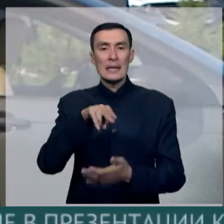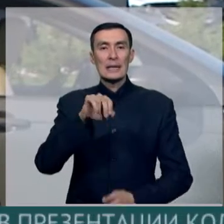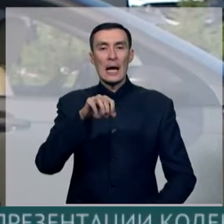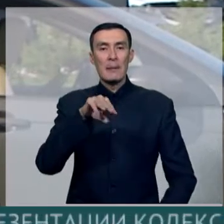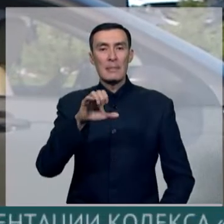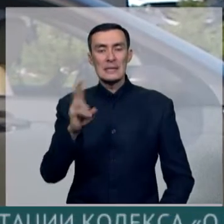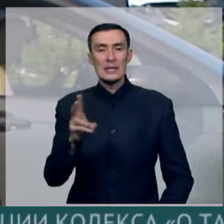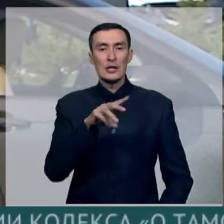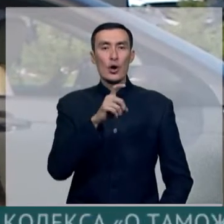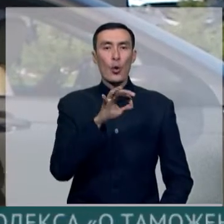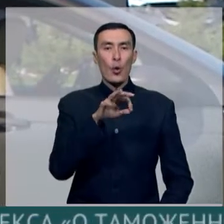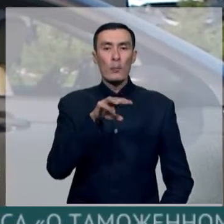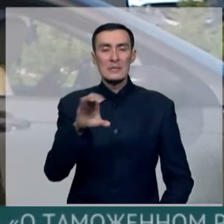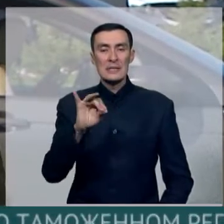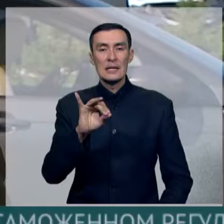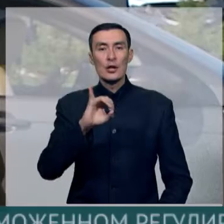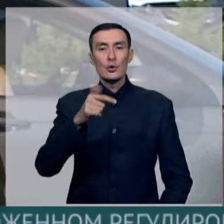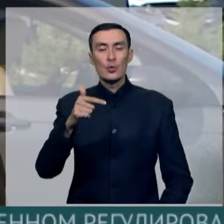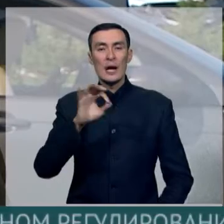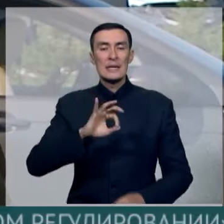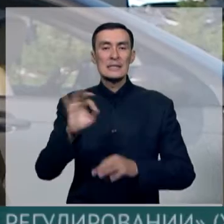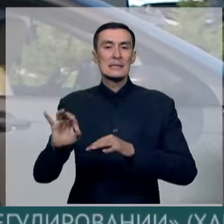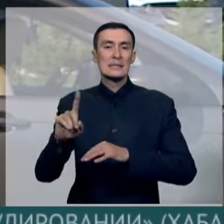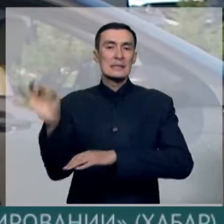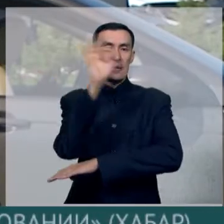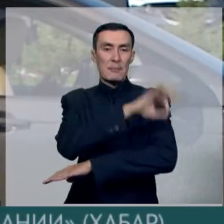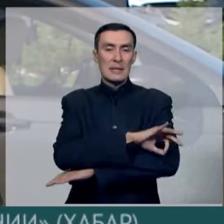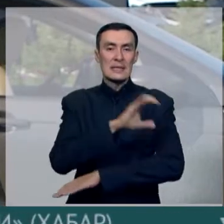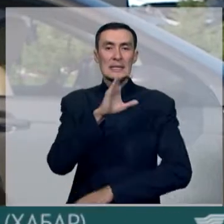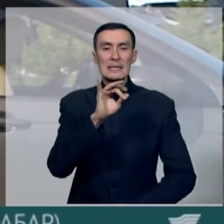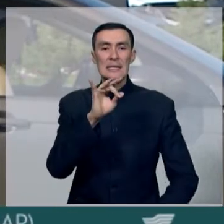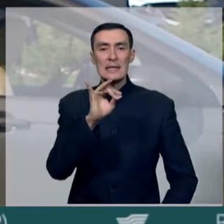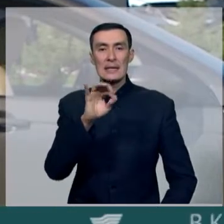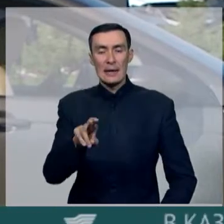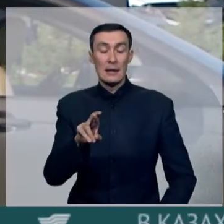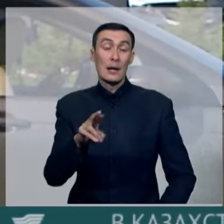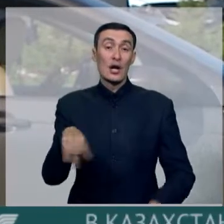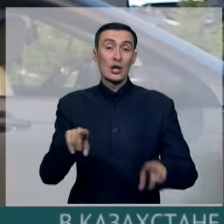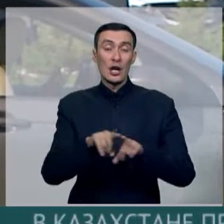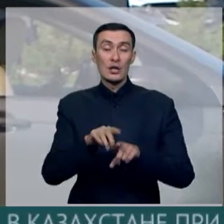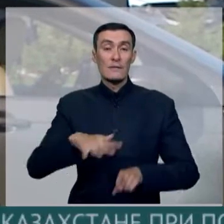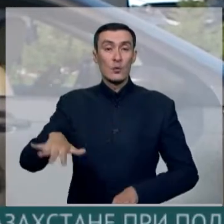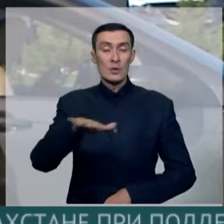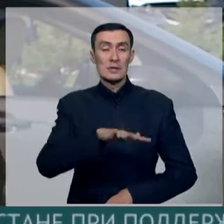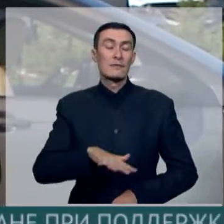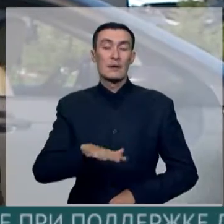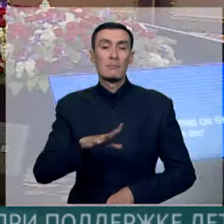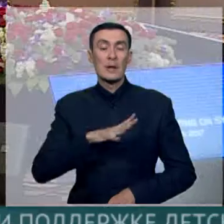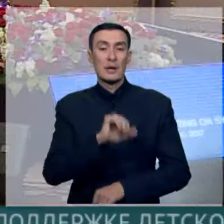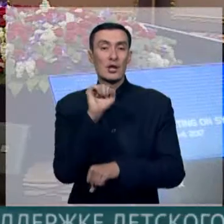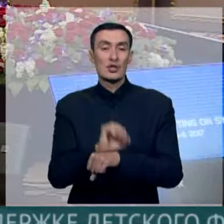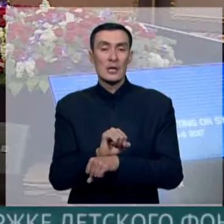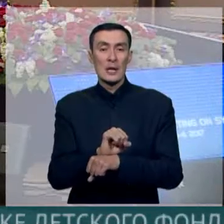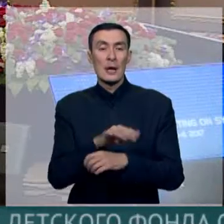и Хомса, а также на юго-западе Сирии. В пределах зон деэскалации прекращены